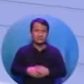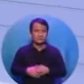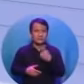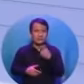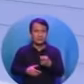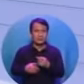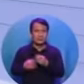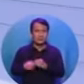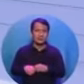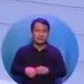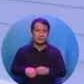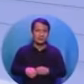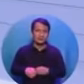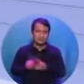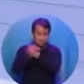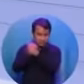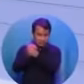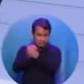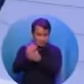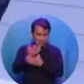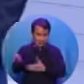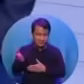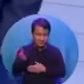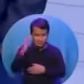Ariza! Hello po. Congratulations!